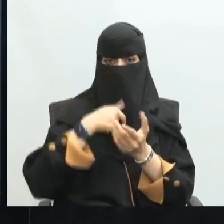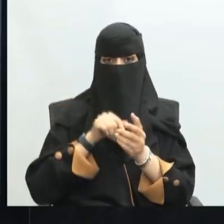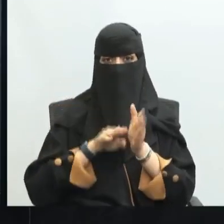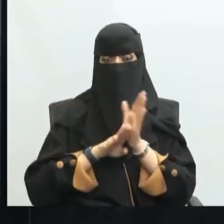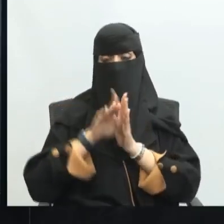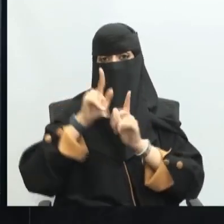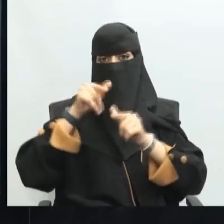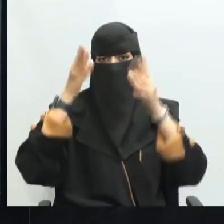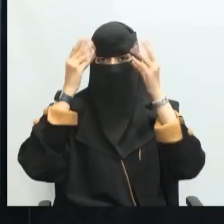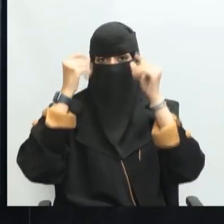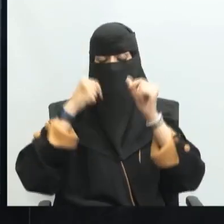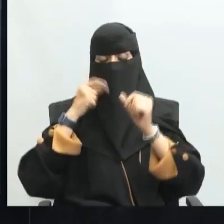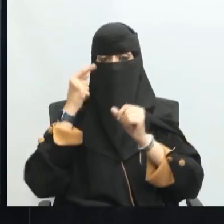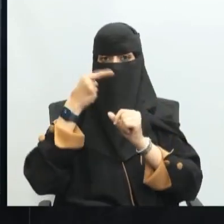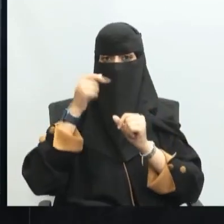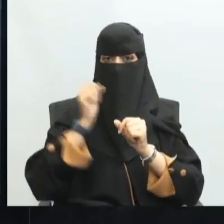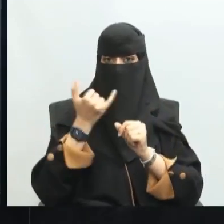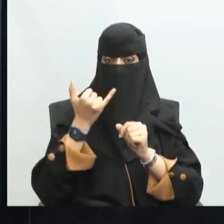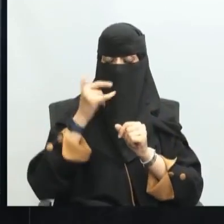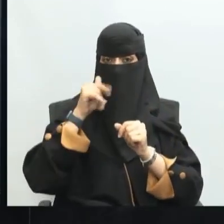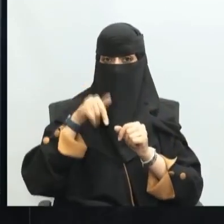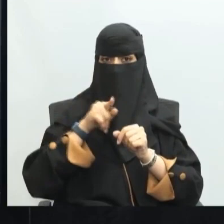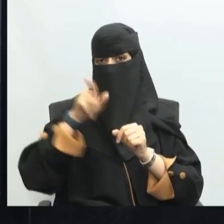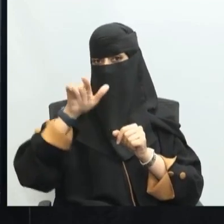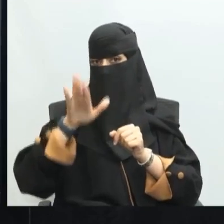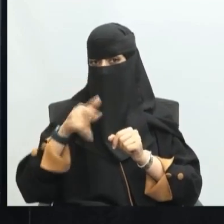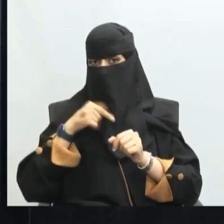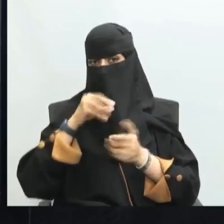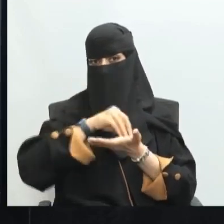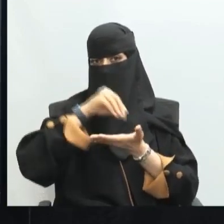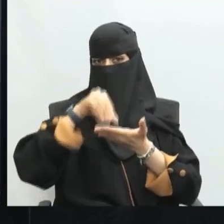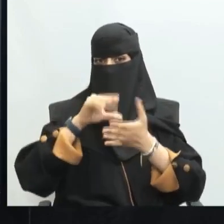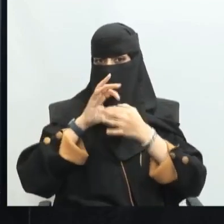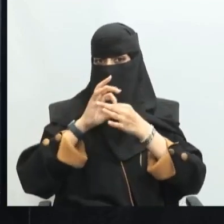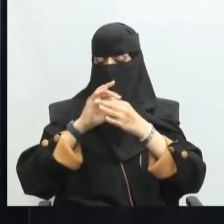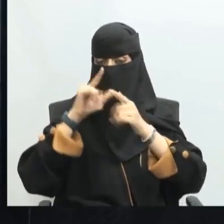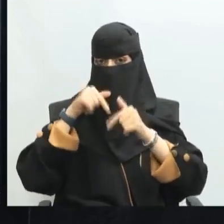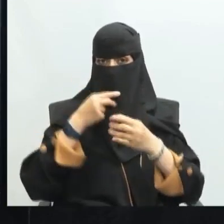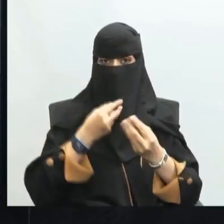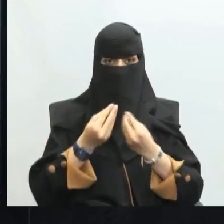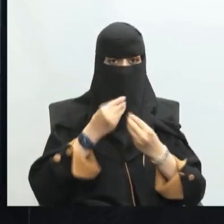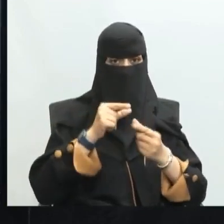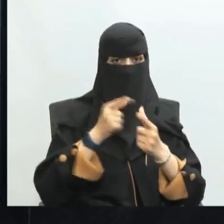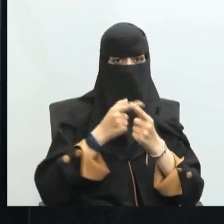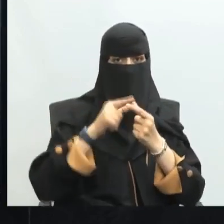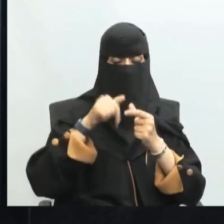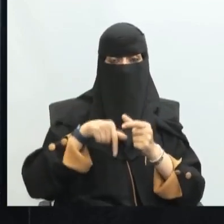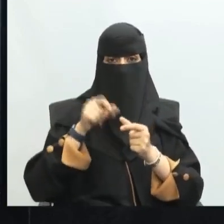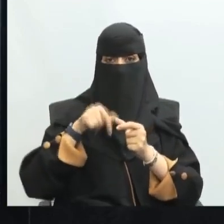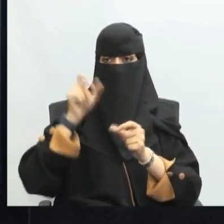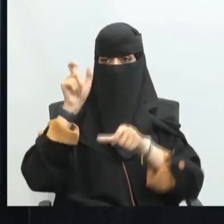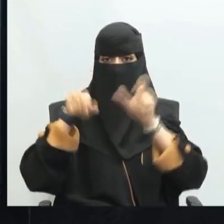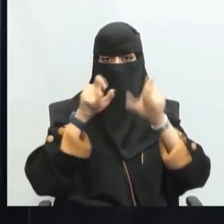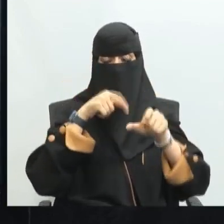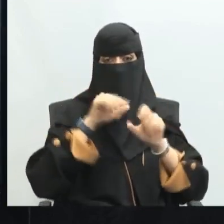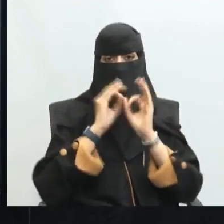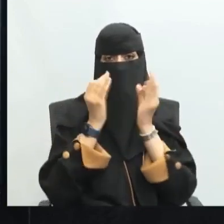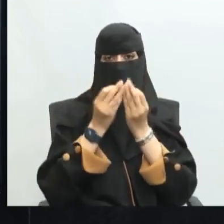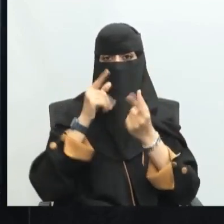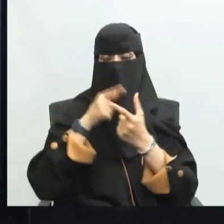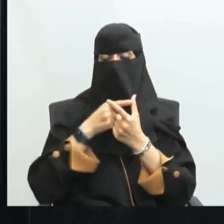الثقافه وهذا المبدا الهام وهو وسيله للتواصل الفعال بين فئات المجتمع ايضا